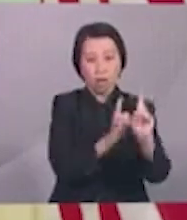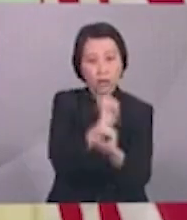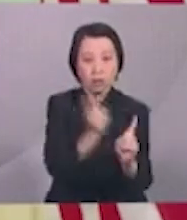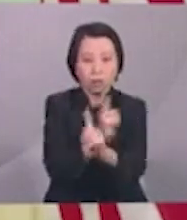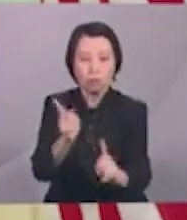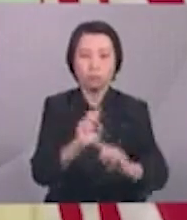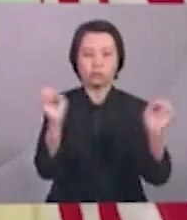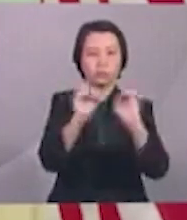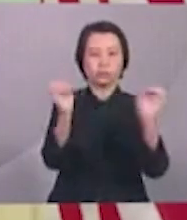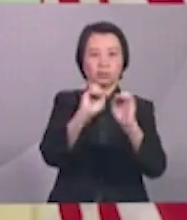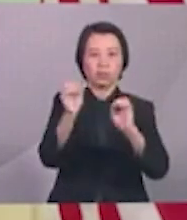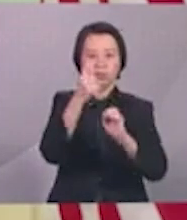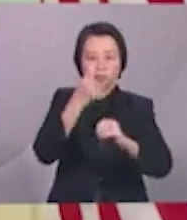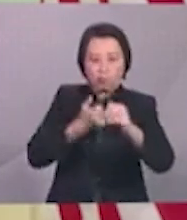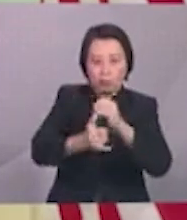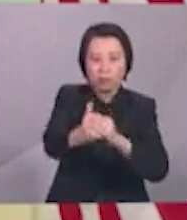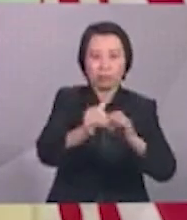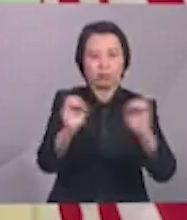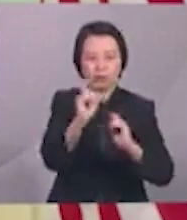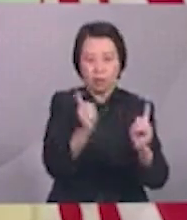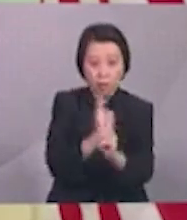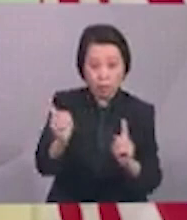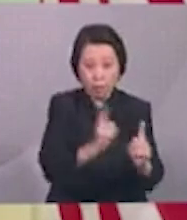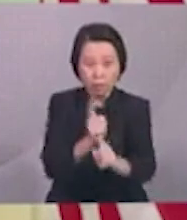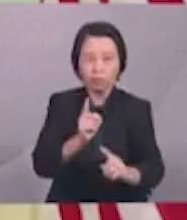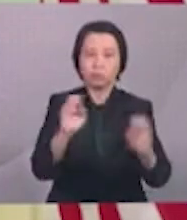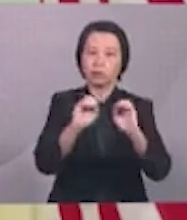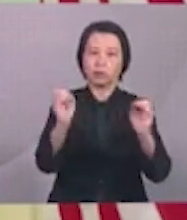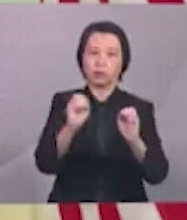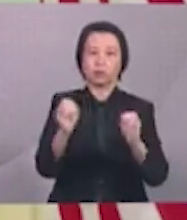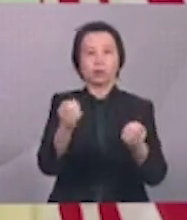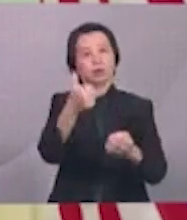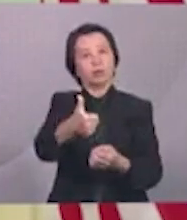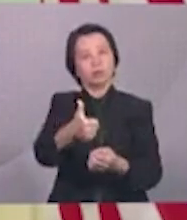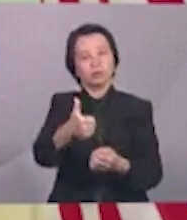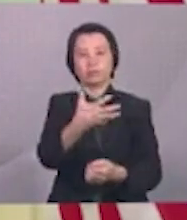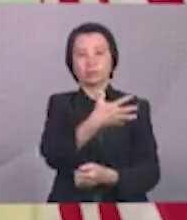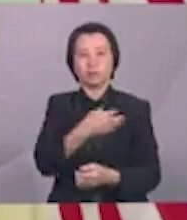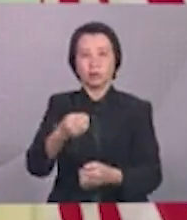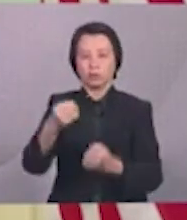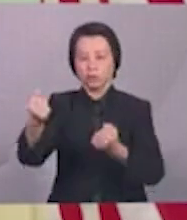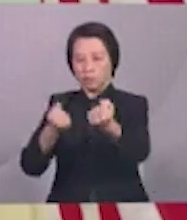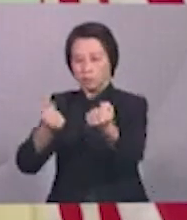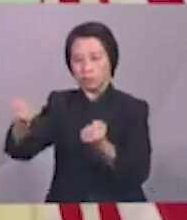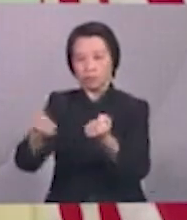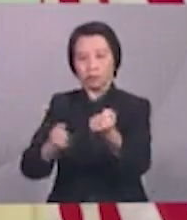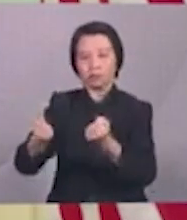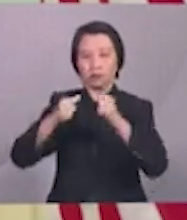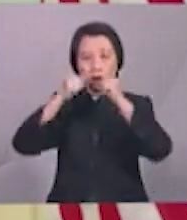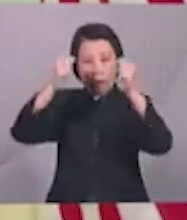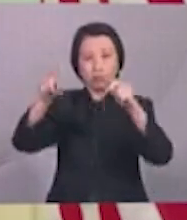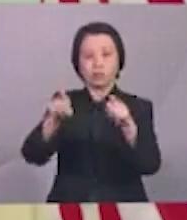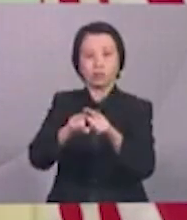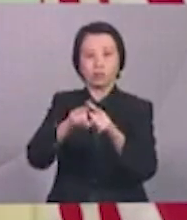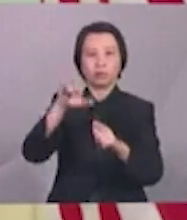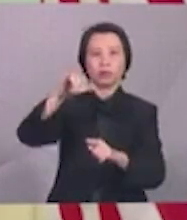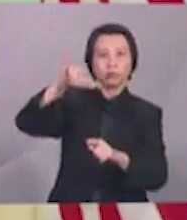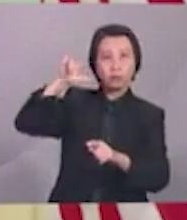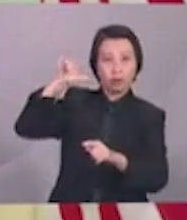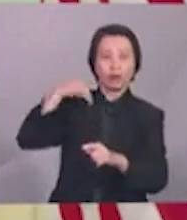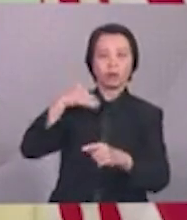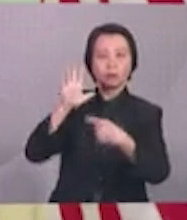memasuki premis perniagaan dan sebagainya. Begitu juga dengan kenderaan-kenderaan awam. Semalam